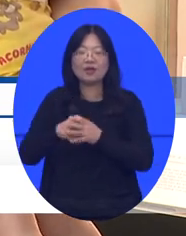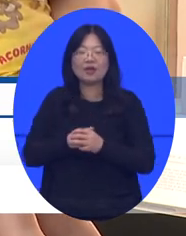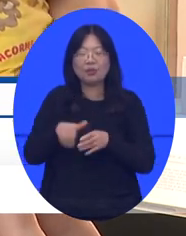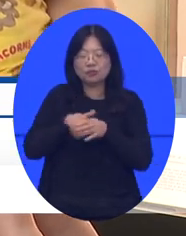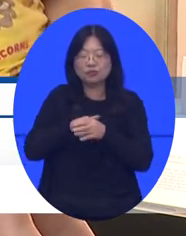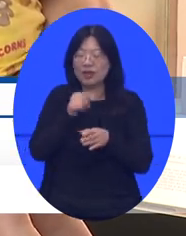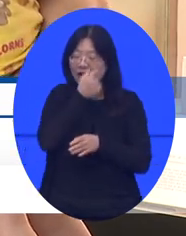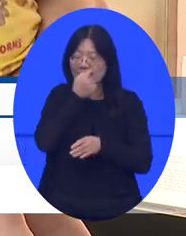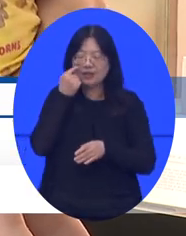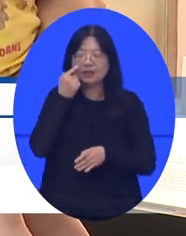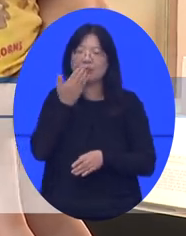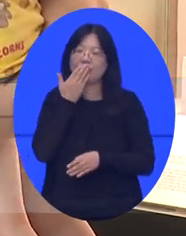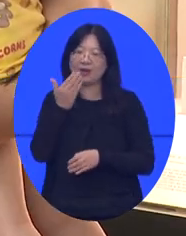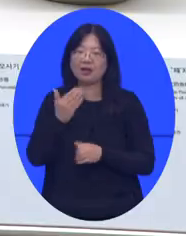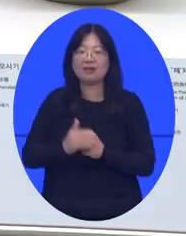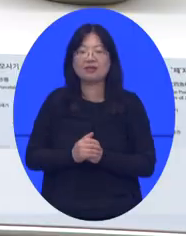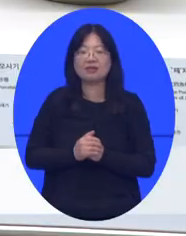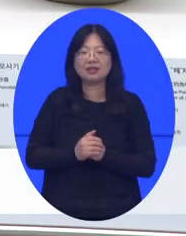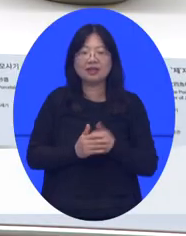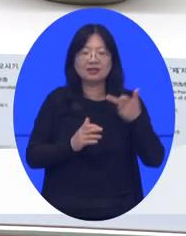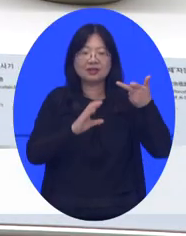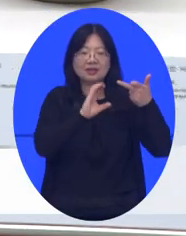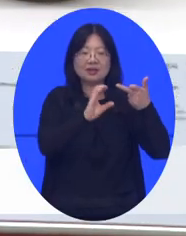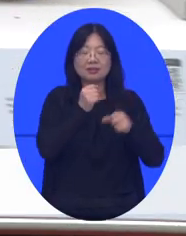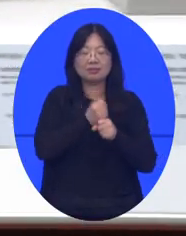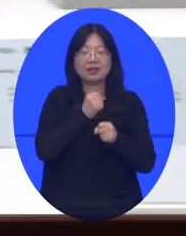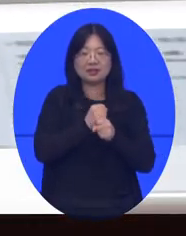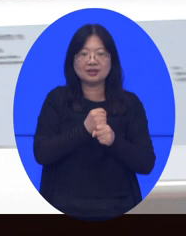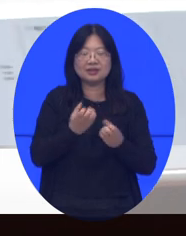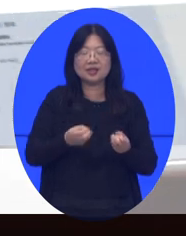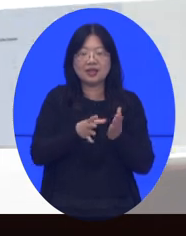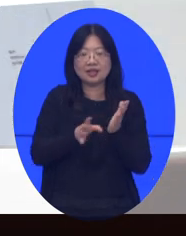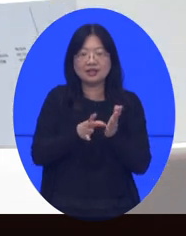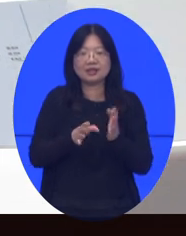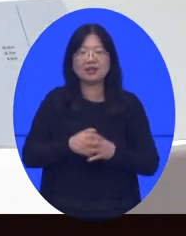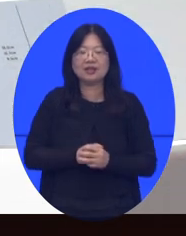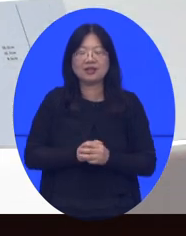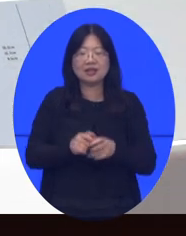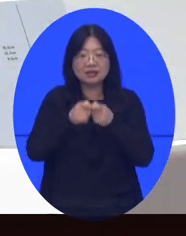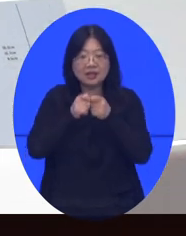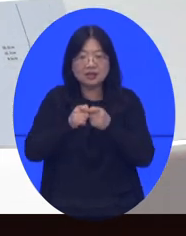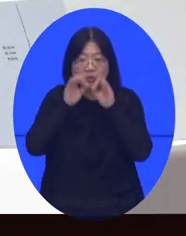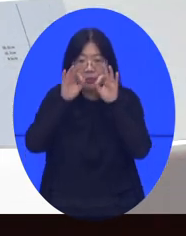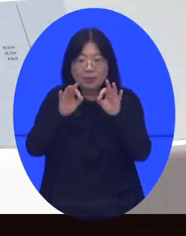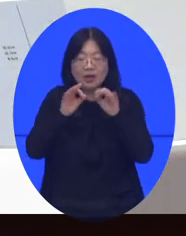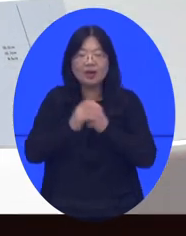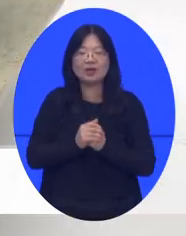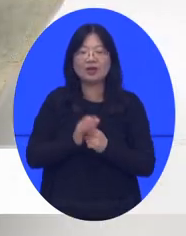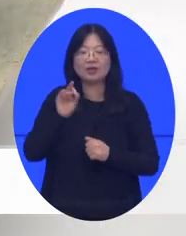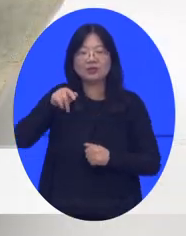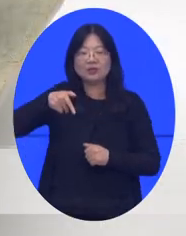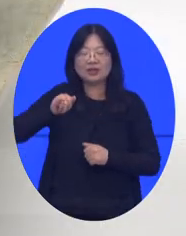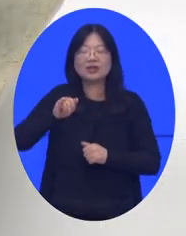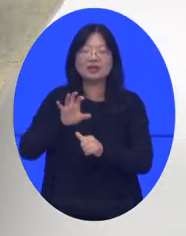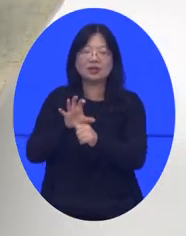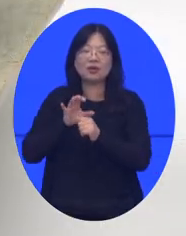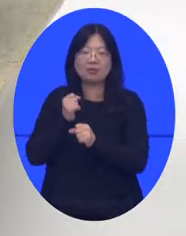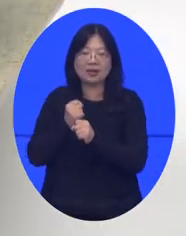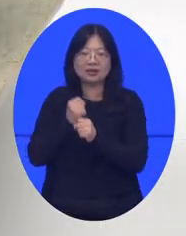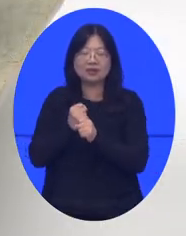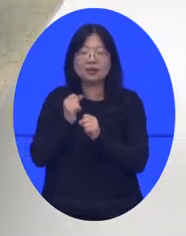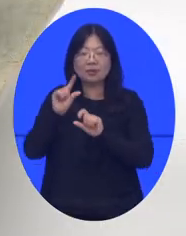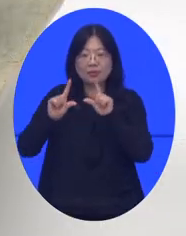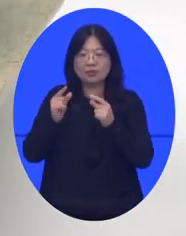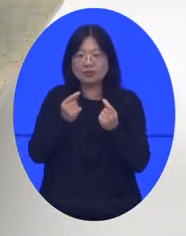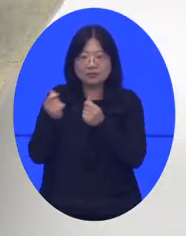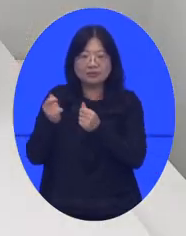그렇게 문화를 확인할 수 있었고. 17세기 제작된 제기. 자세히 보면 유기로 만든 제기와 비슷한